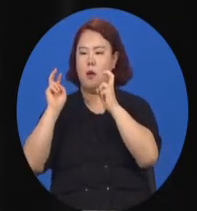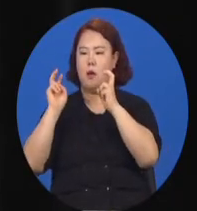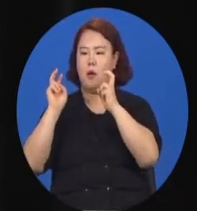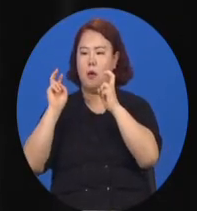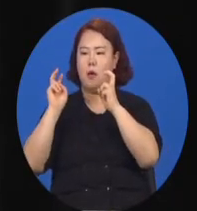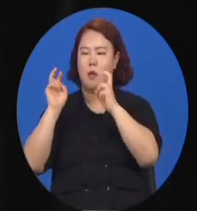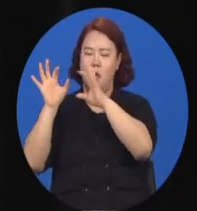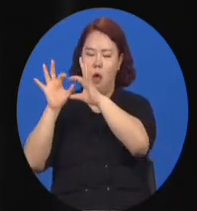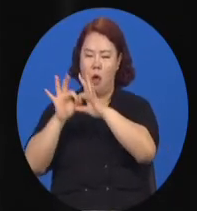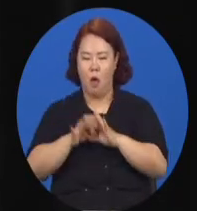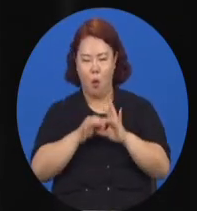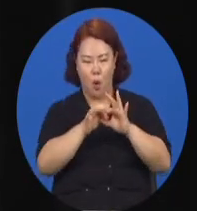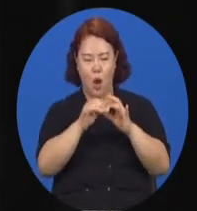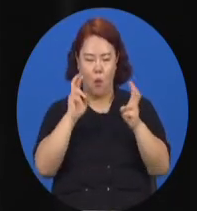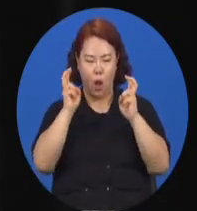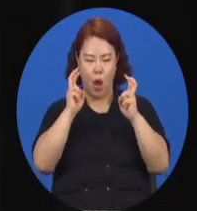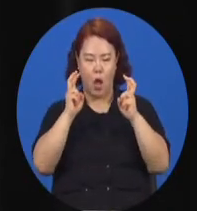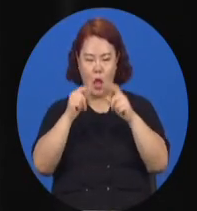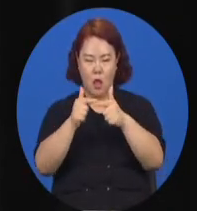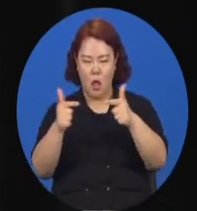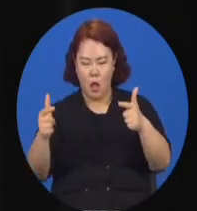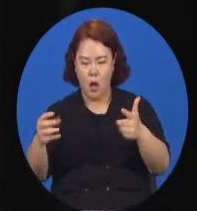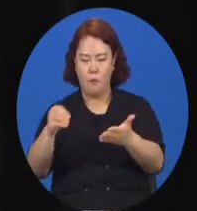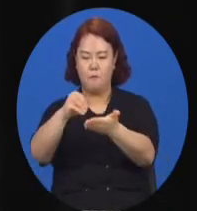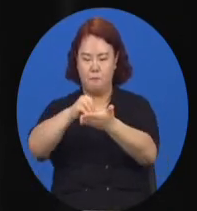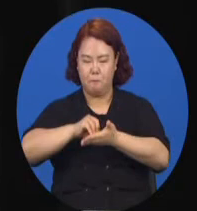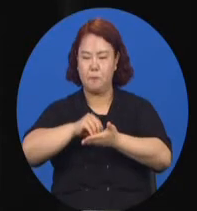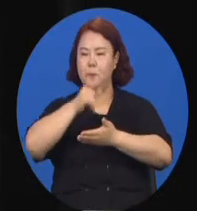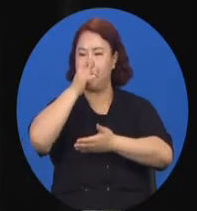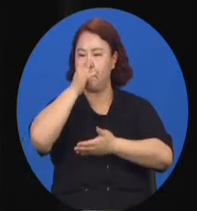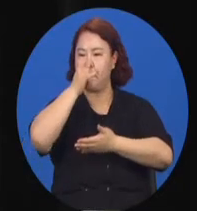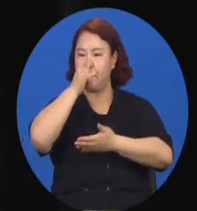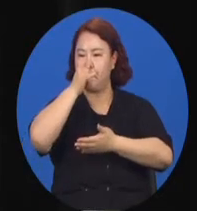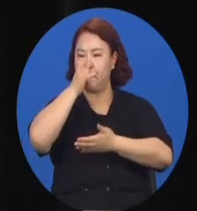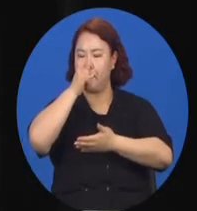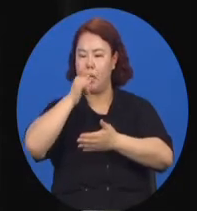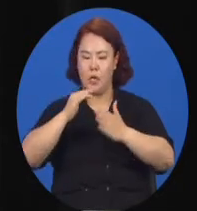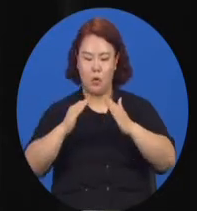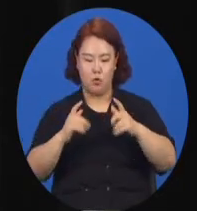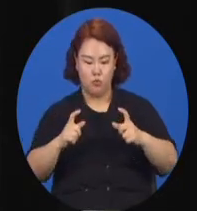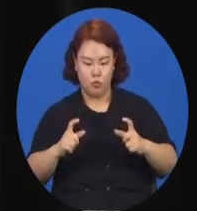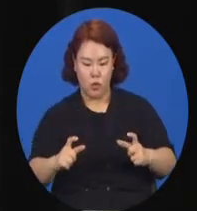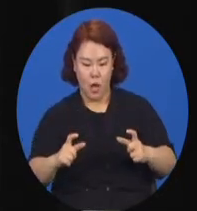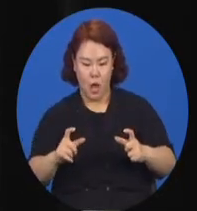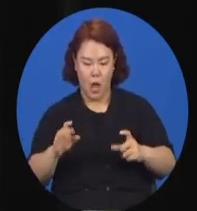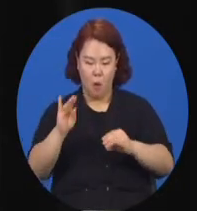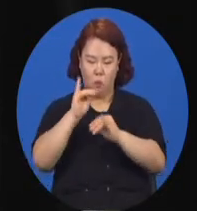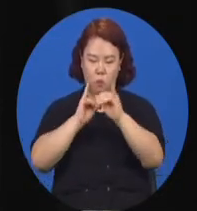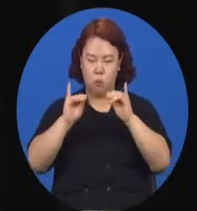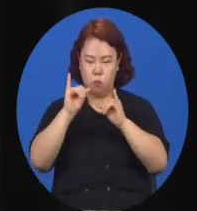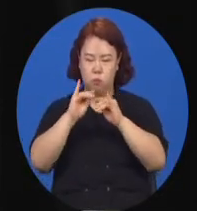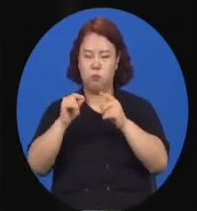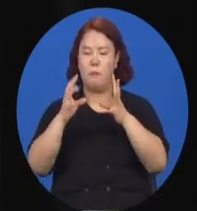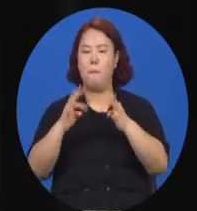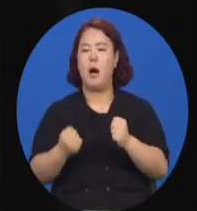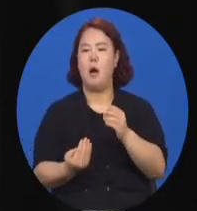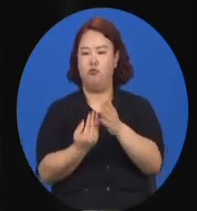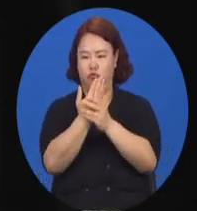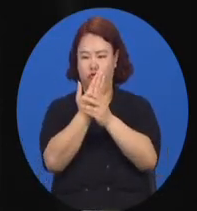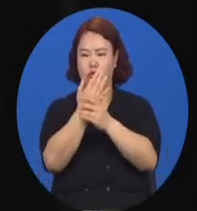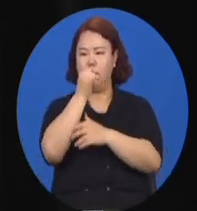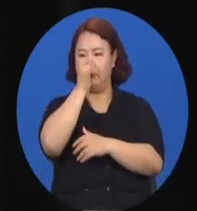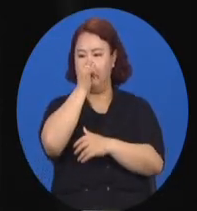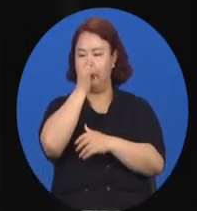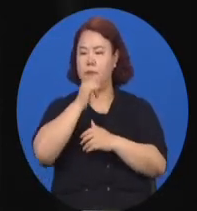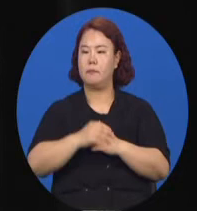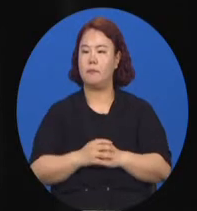관련 업체들이 다수가 입점을 하고 있어서 우리 지역의 미세먼지 또 비산먼지가 많이 발생되고 있고